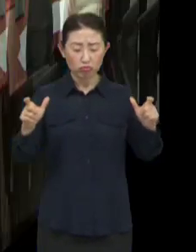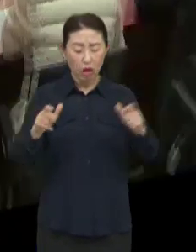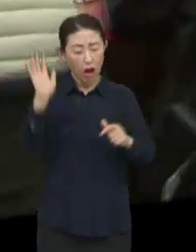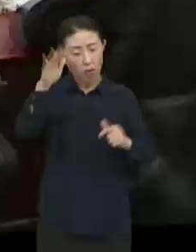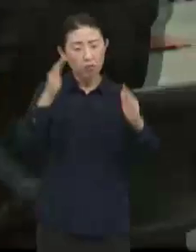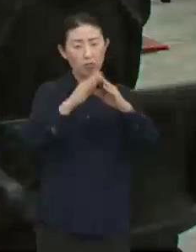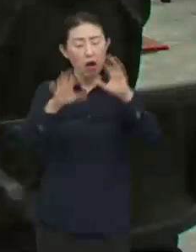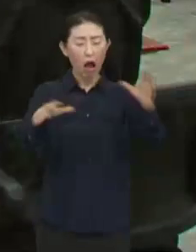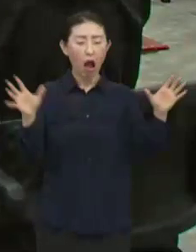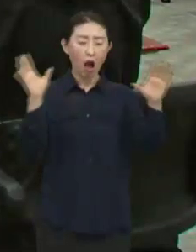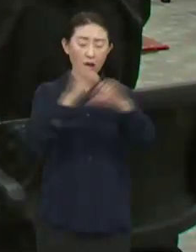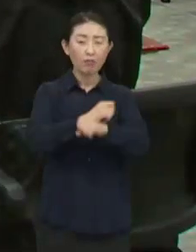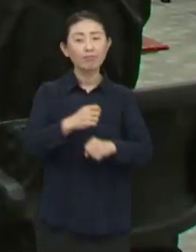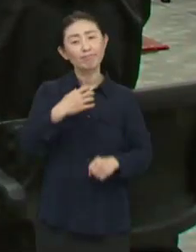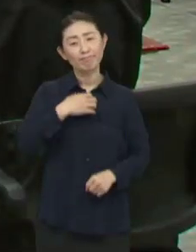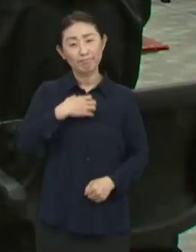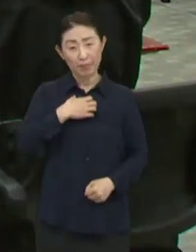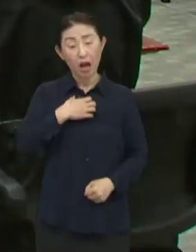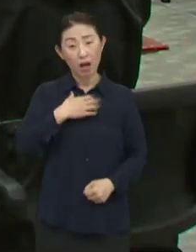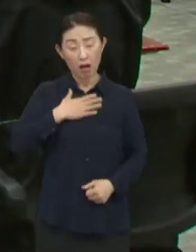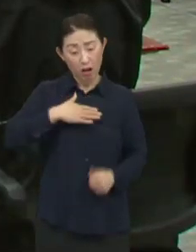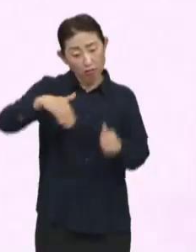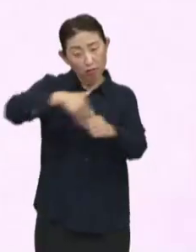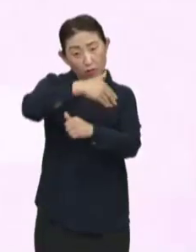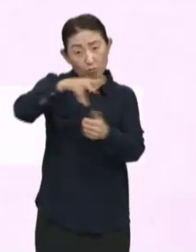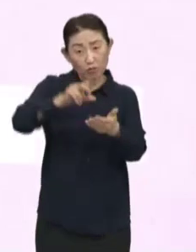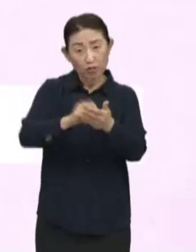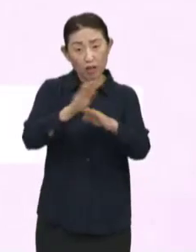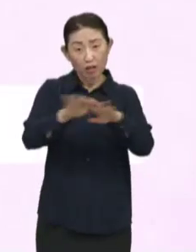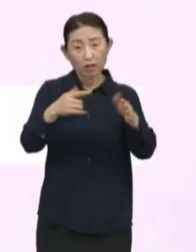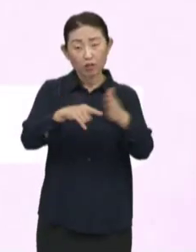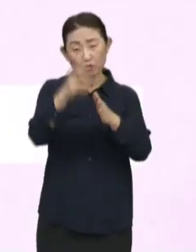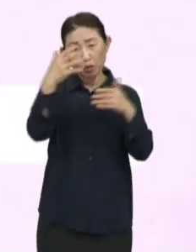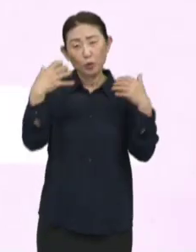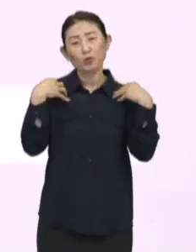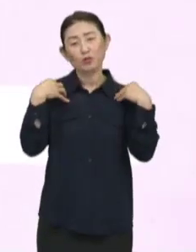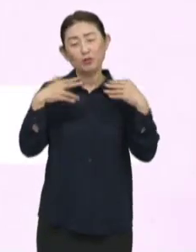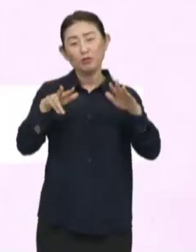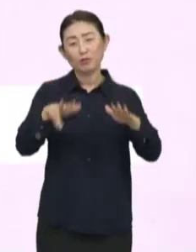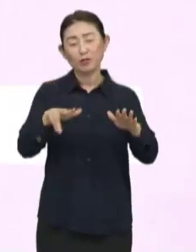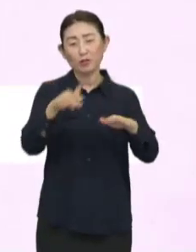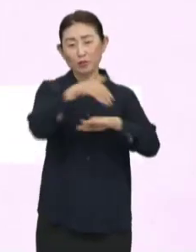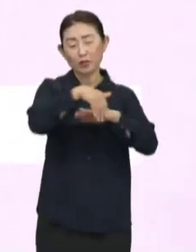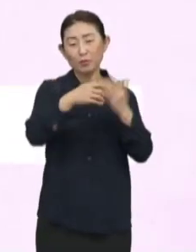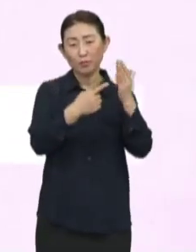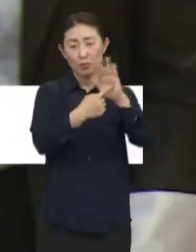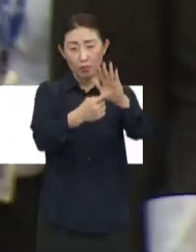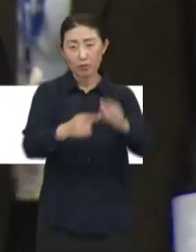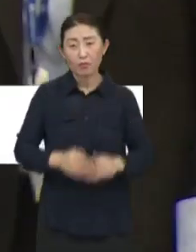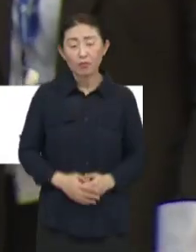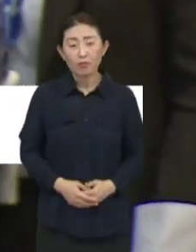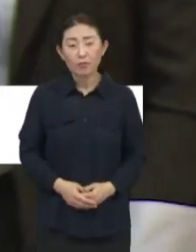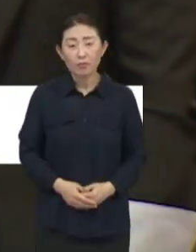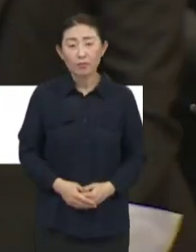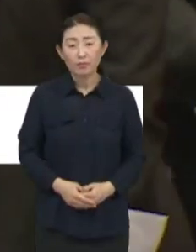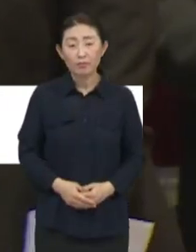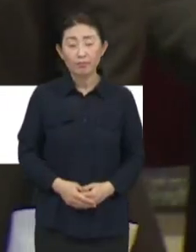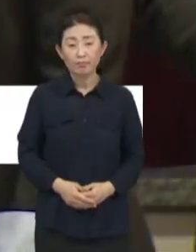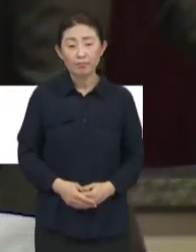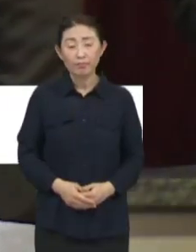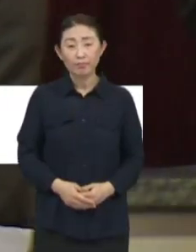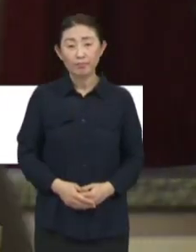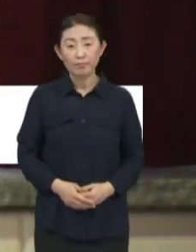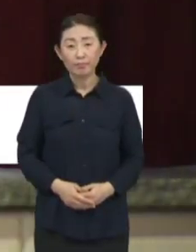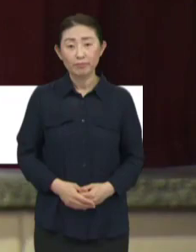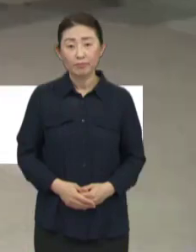현실입니다. 충남도가 심각한 저출산 문제 해결에 골든타임을 놓치지 않겠다는 각오로 충남형 저출생 극복